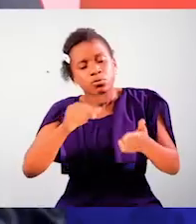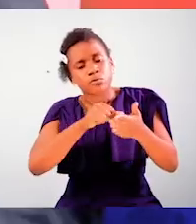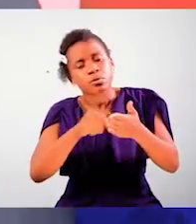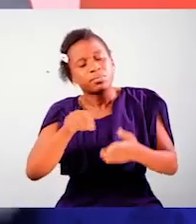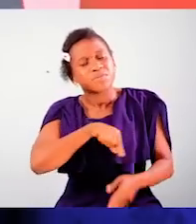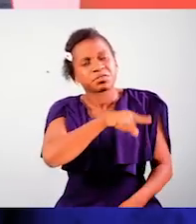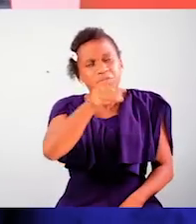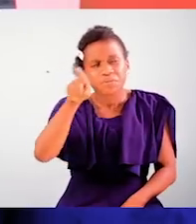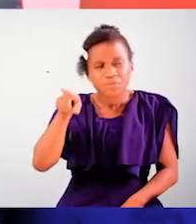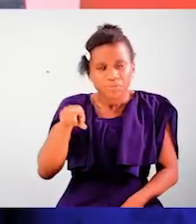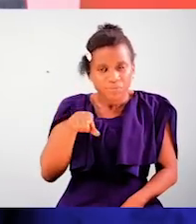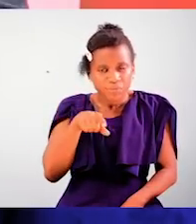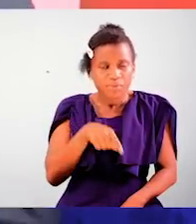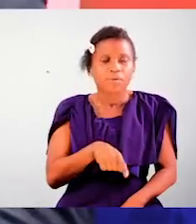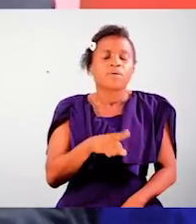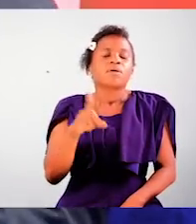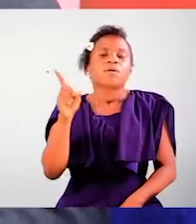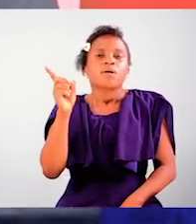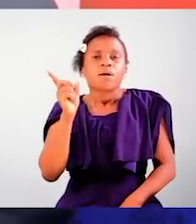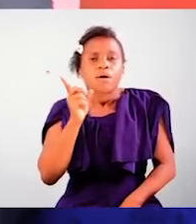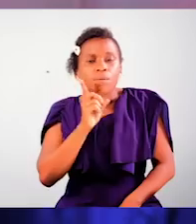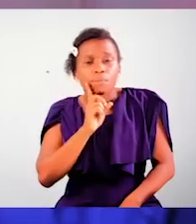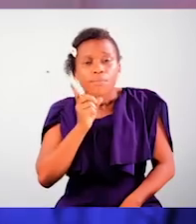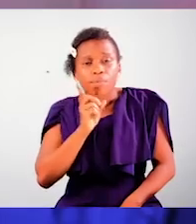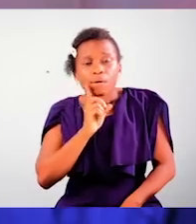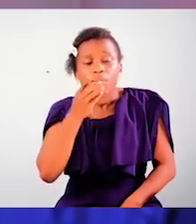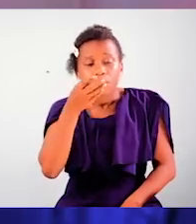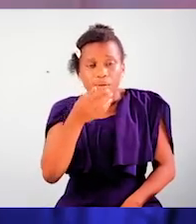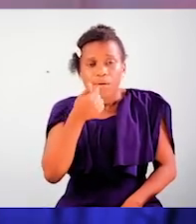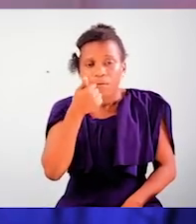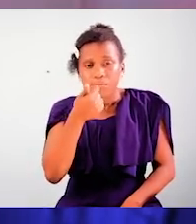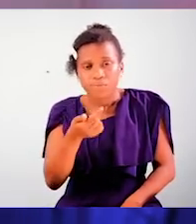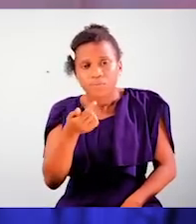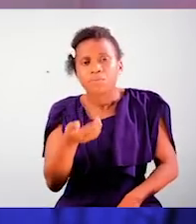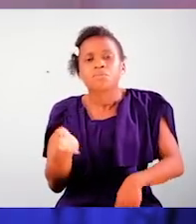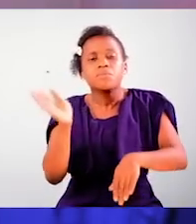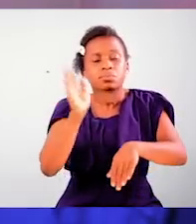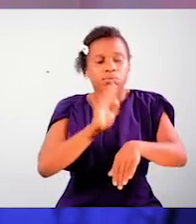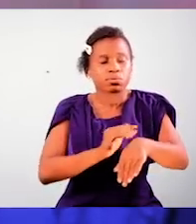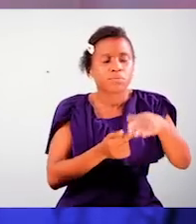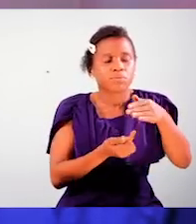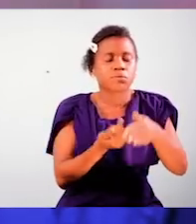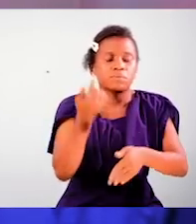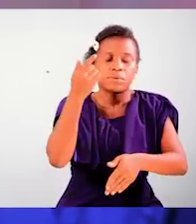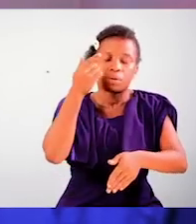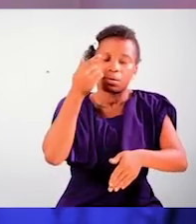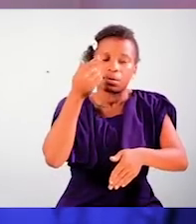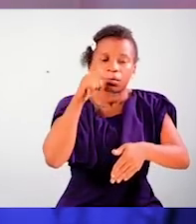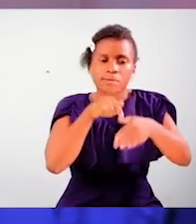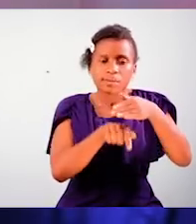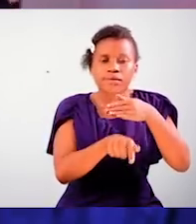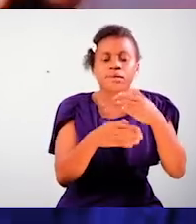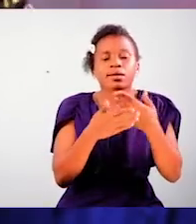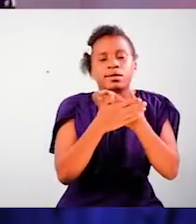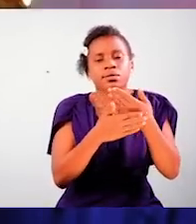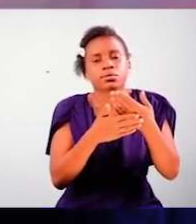mama amesema mkiwalipa wakandarasi wa ndani wanaohudumia huko ndani, circulation ya pesa mzunguko utakuepo. Zile pesa